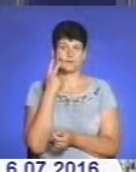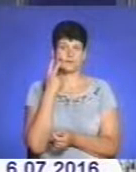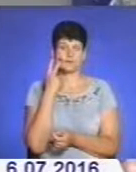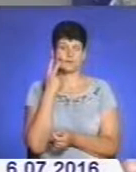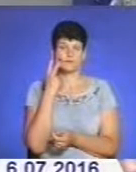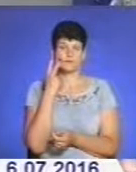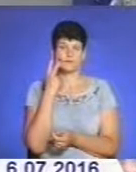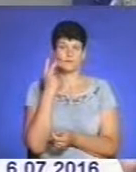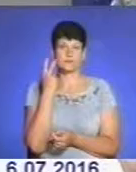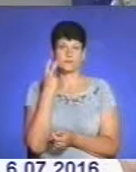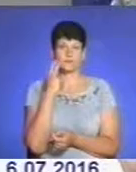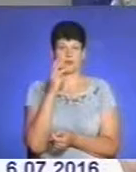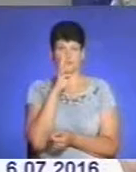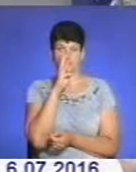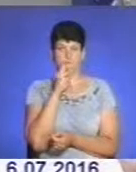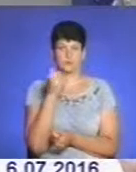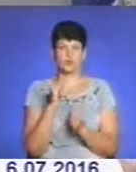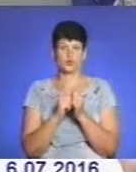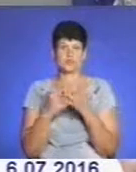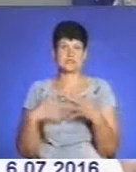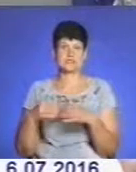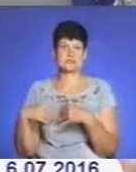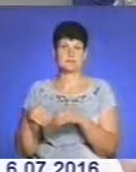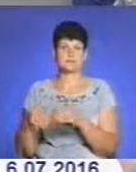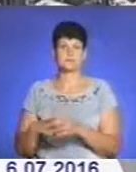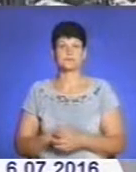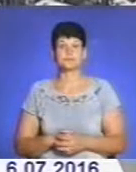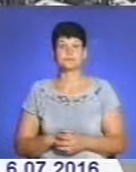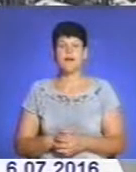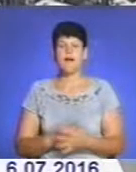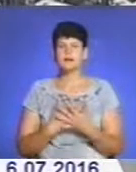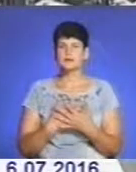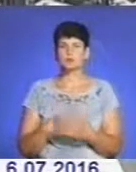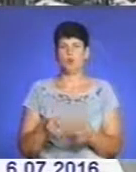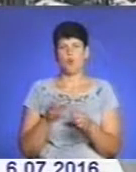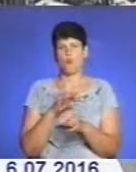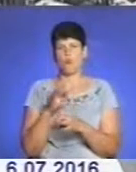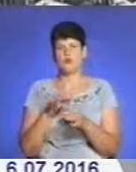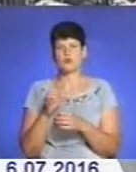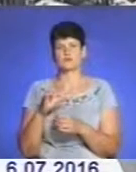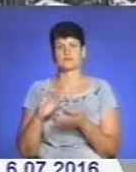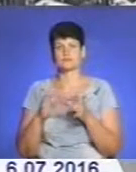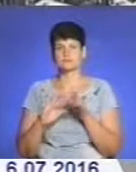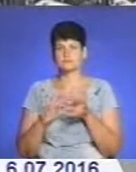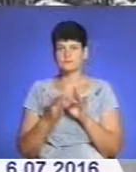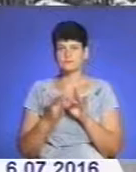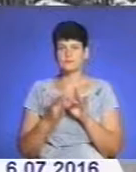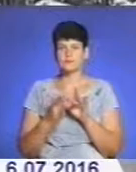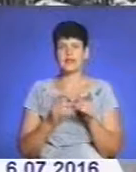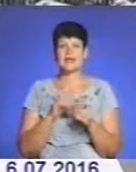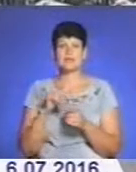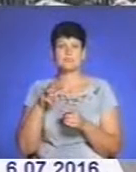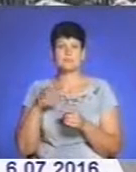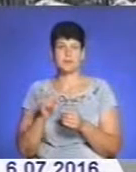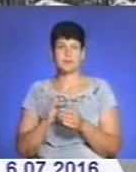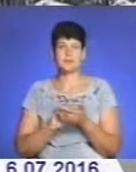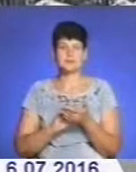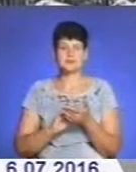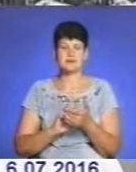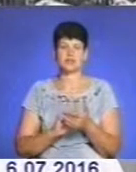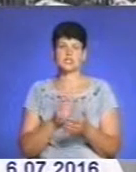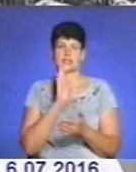прибутки для кожної сім'ї. Десь вже активно обговорювалося у соціальних мережах, ЗМІ писали, що жінки